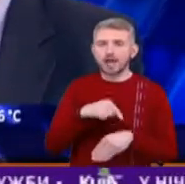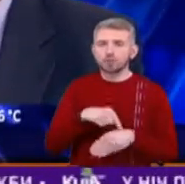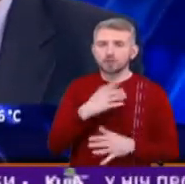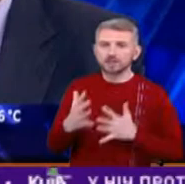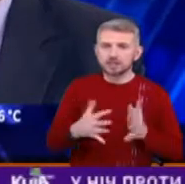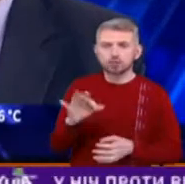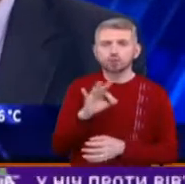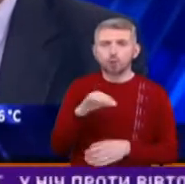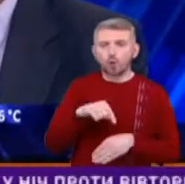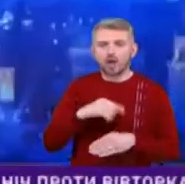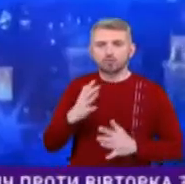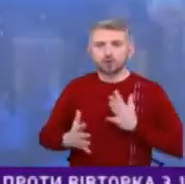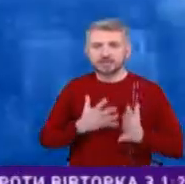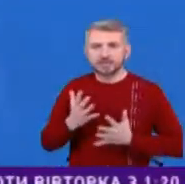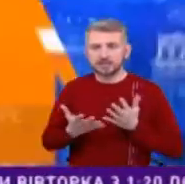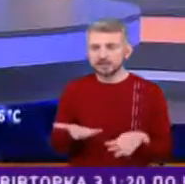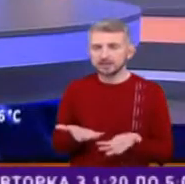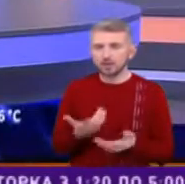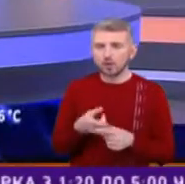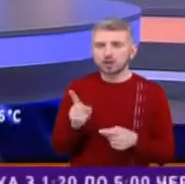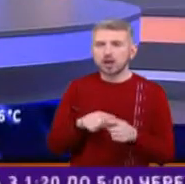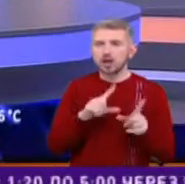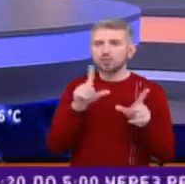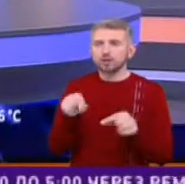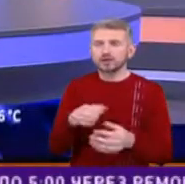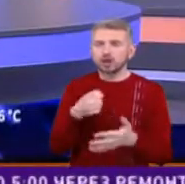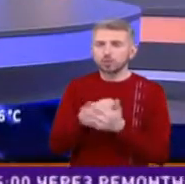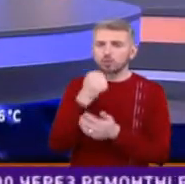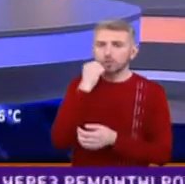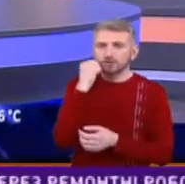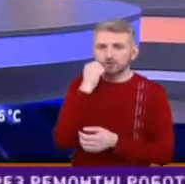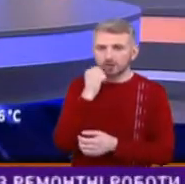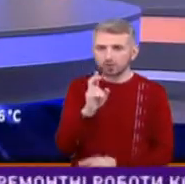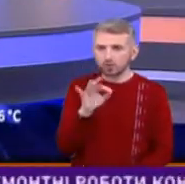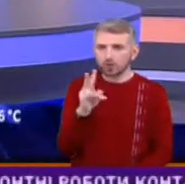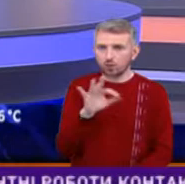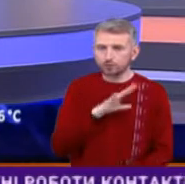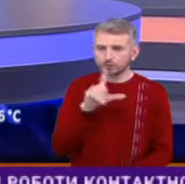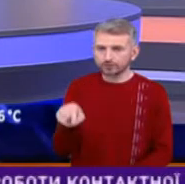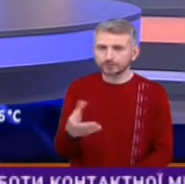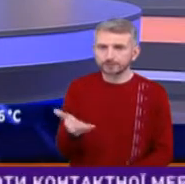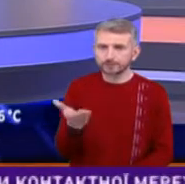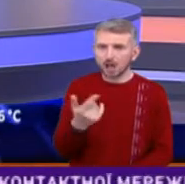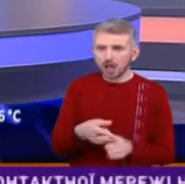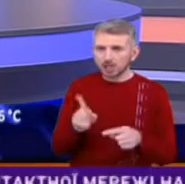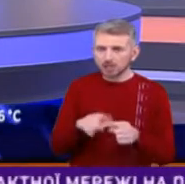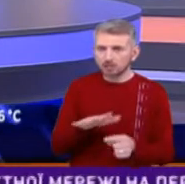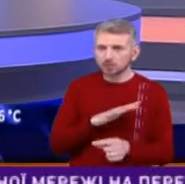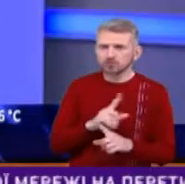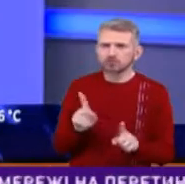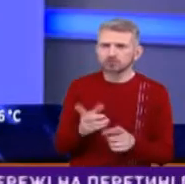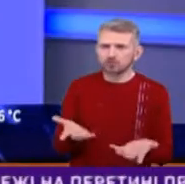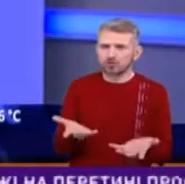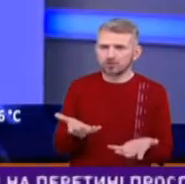про емоційність, оця от поїздка до Москви Юрія Бойко, це було що?